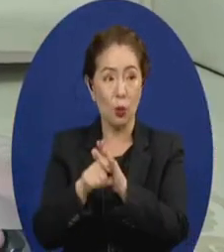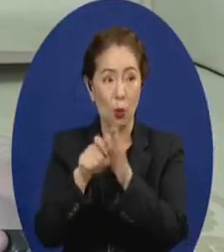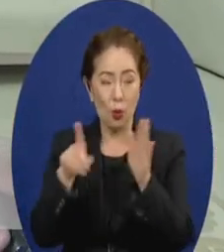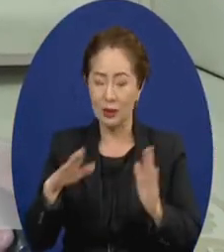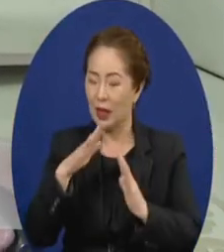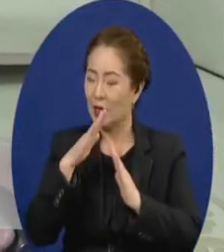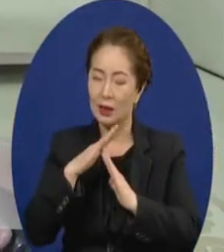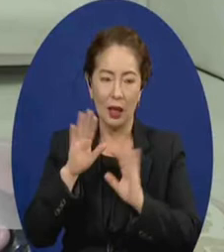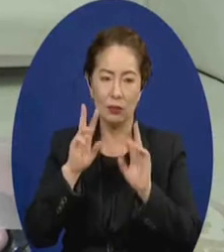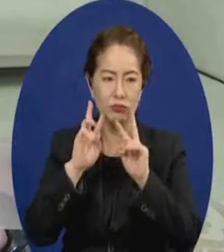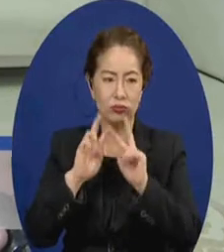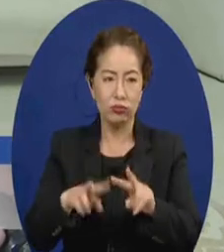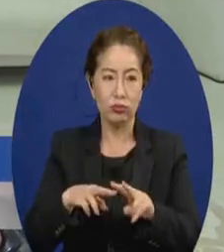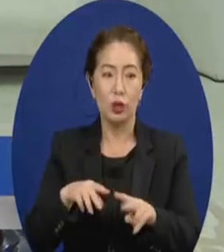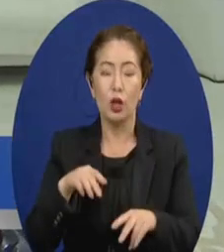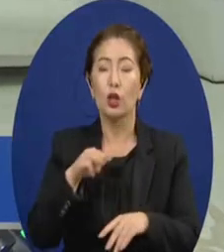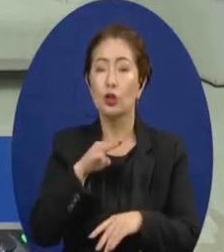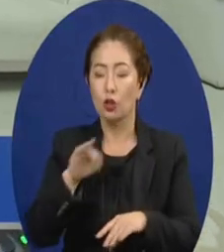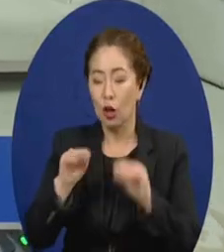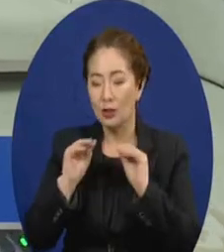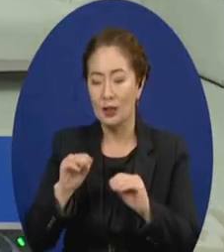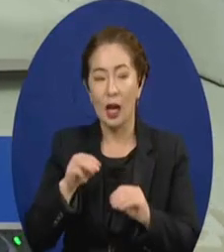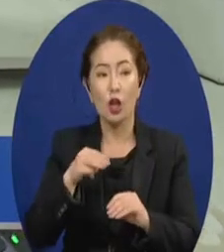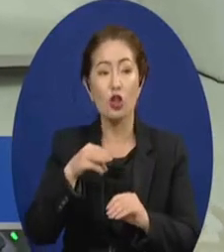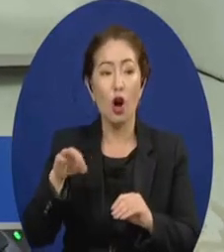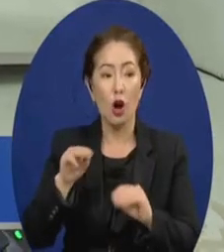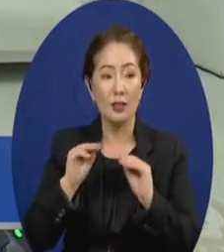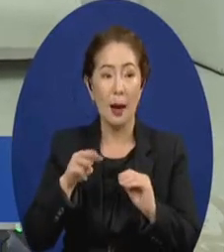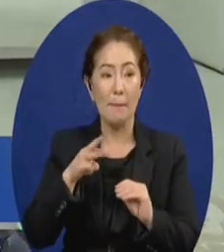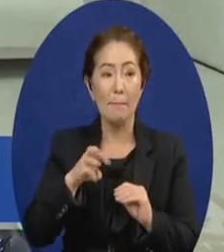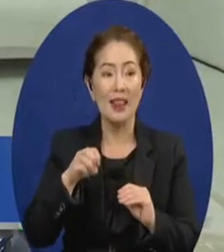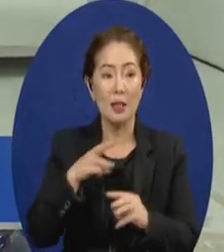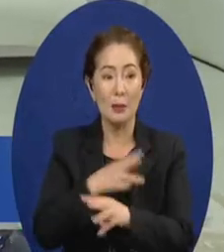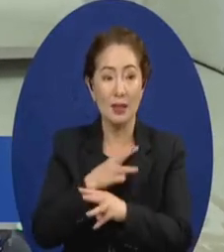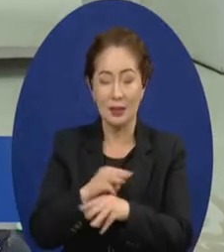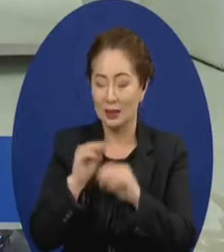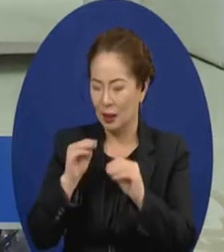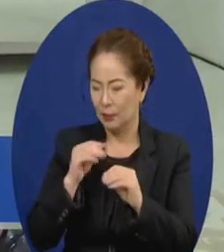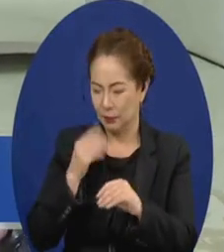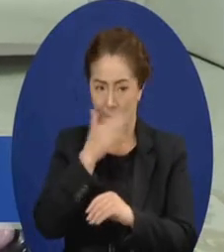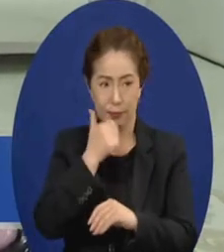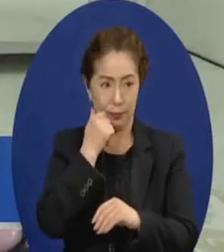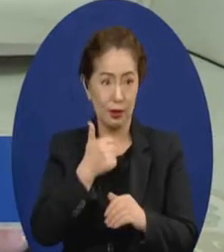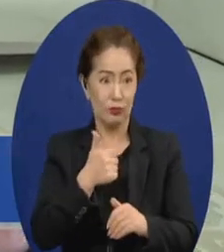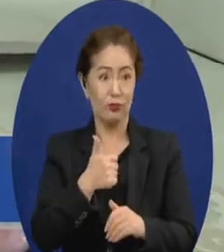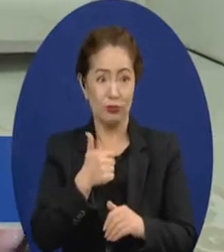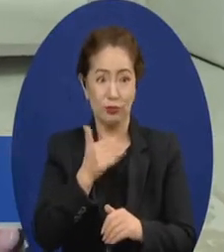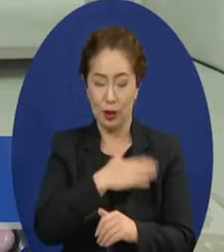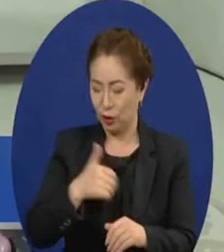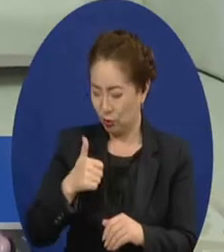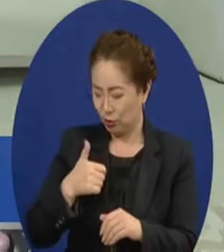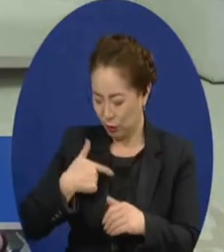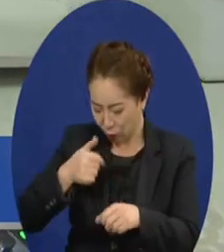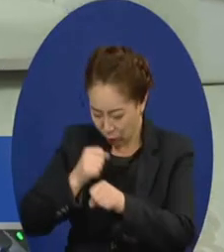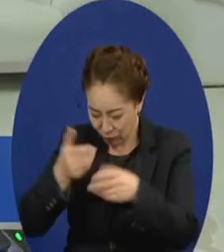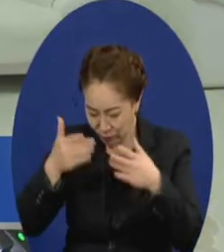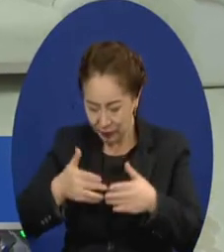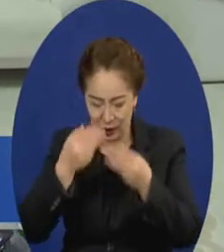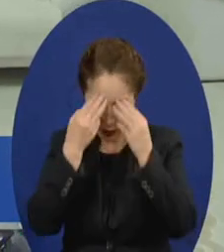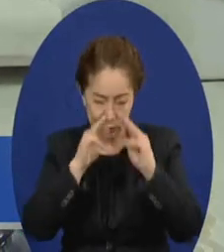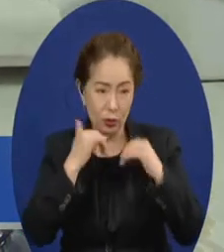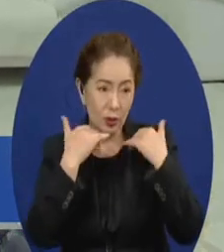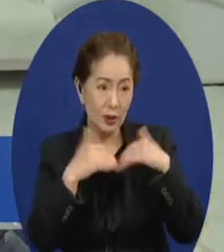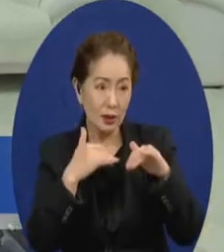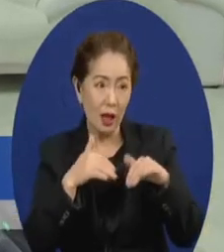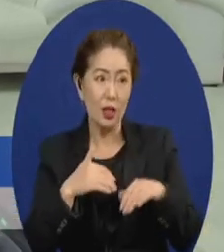тасраагүй. Тэгэхээр би овоо ирүүл байсан. Тэр бол миний хамгийн гол үзүүлэлт болж ингэж энэ сайхан шинжлэх ухааныг